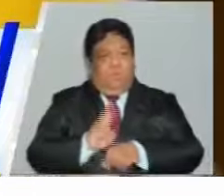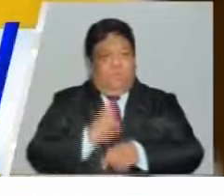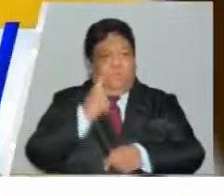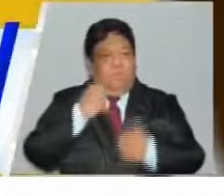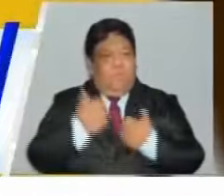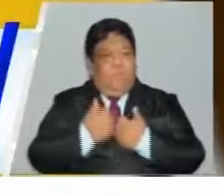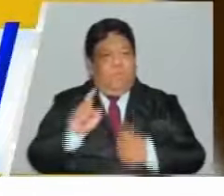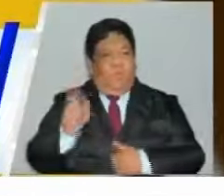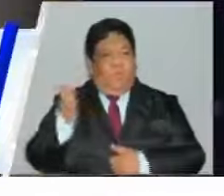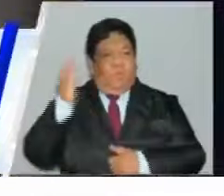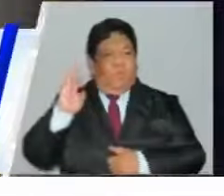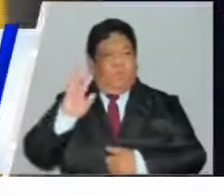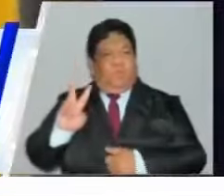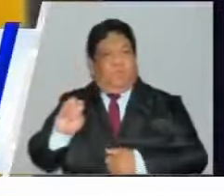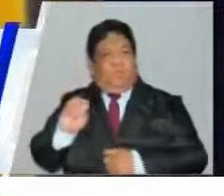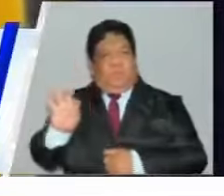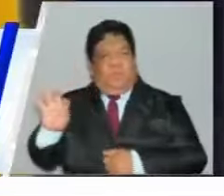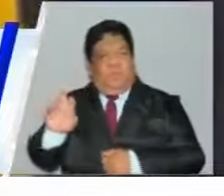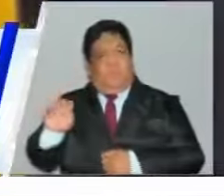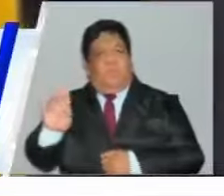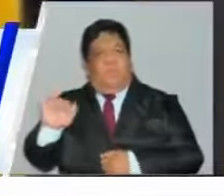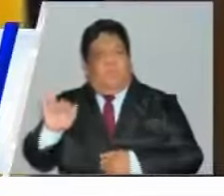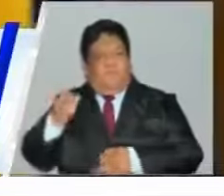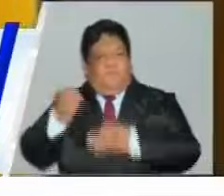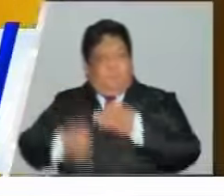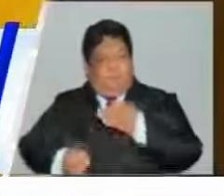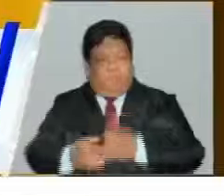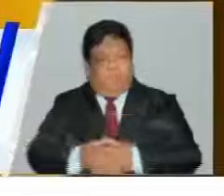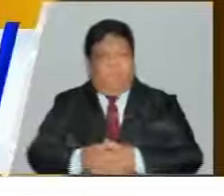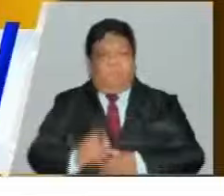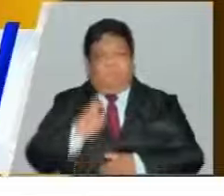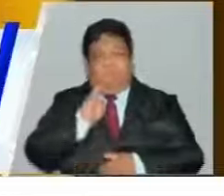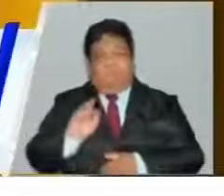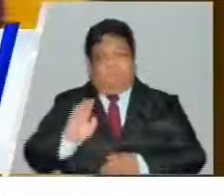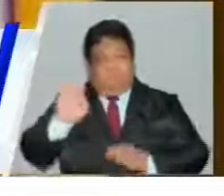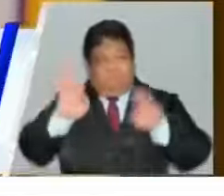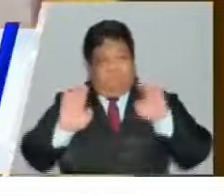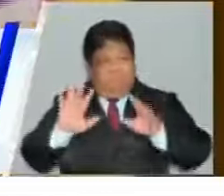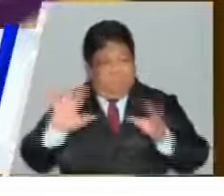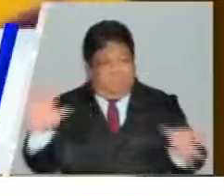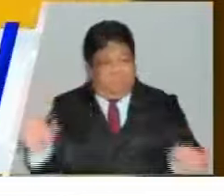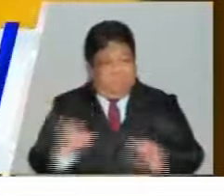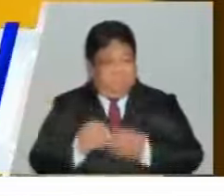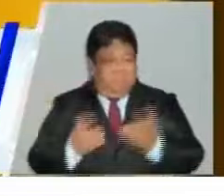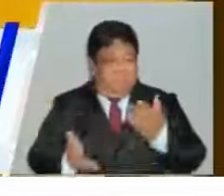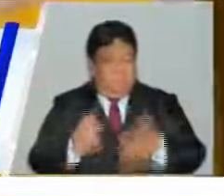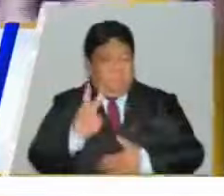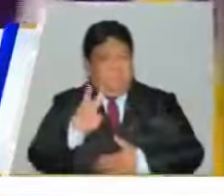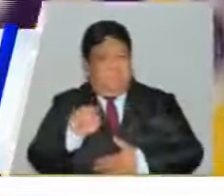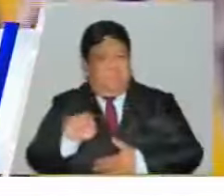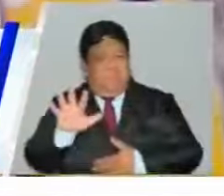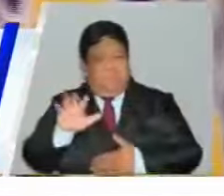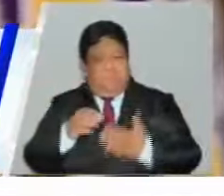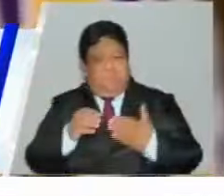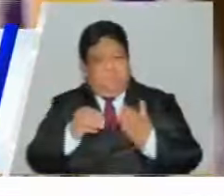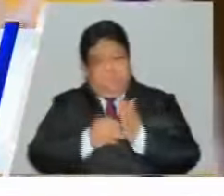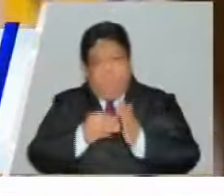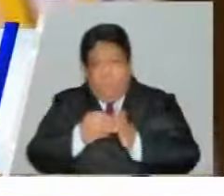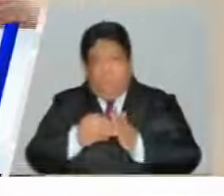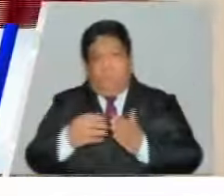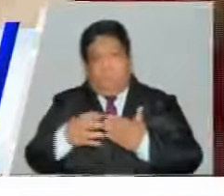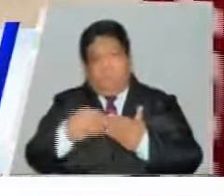Pinataya may susubasta ito sa halagang aabot sa $2.5 million, katumbas sa mahigit 141